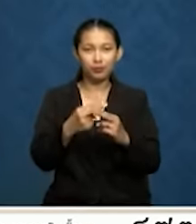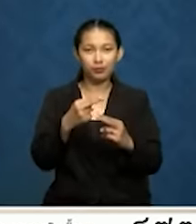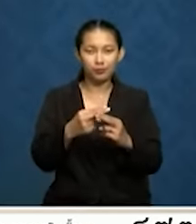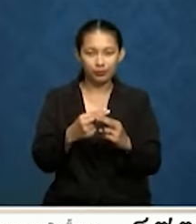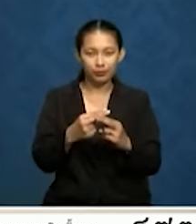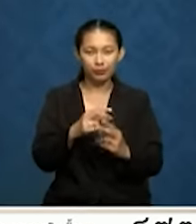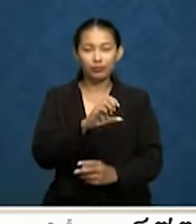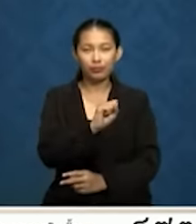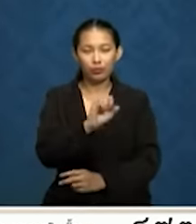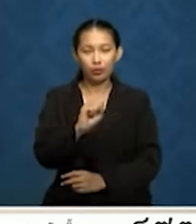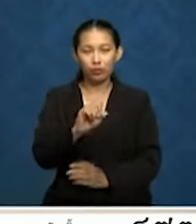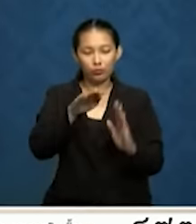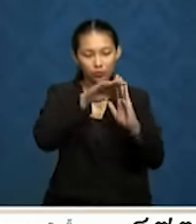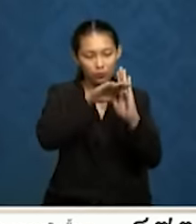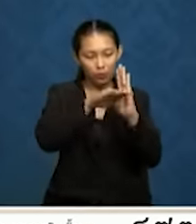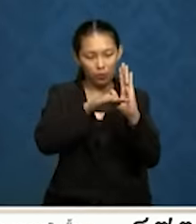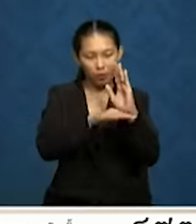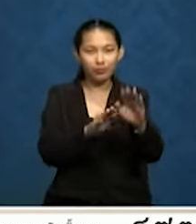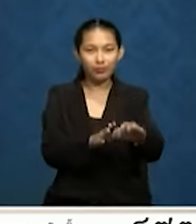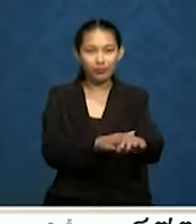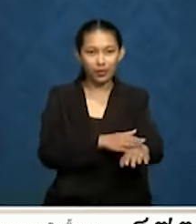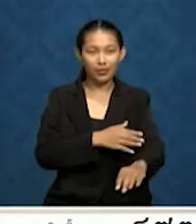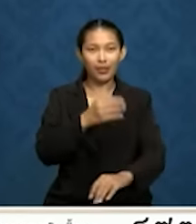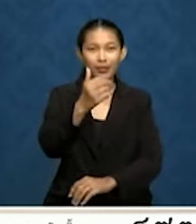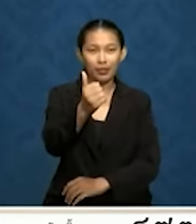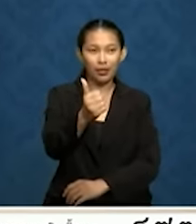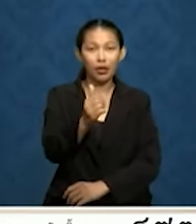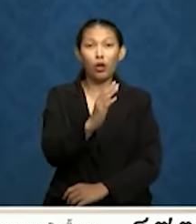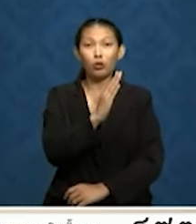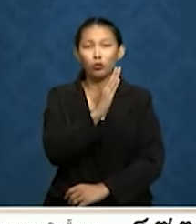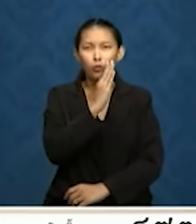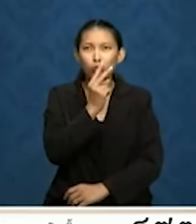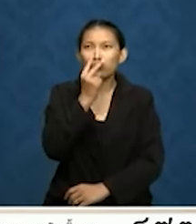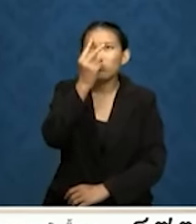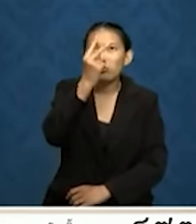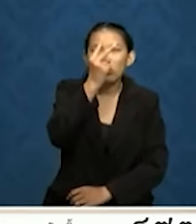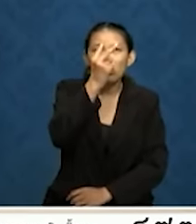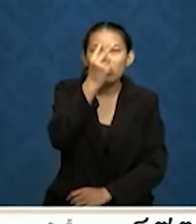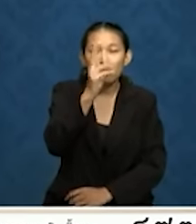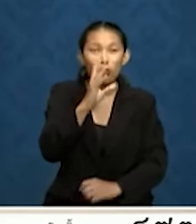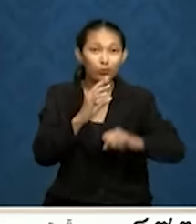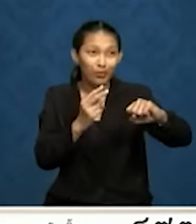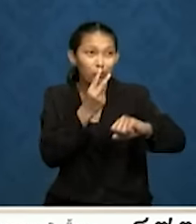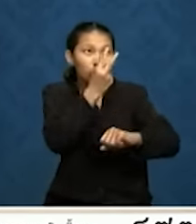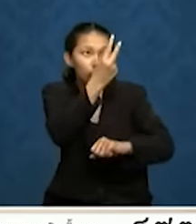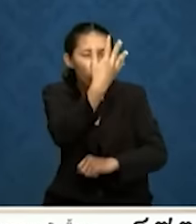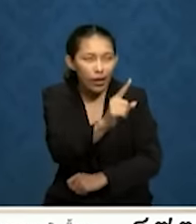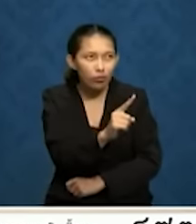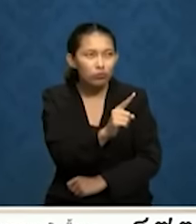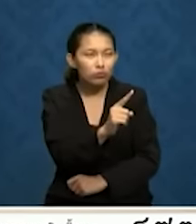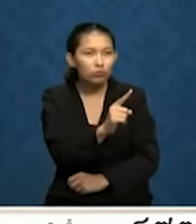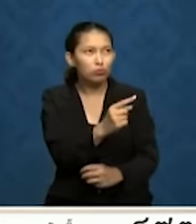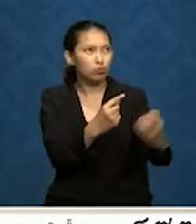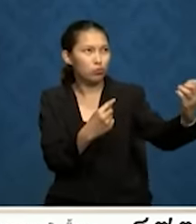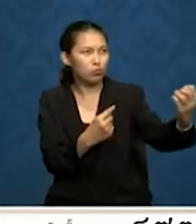สมาชิกตามลำดับช้าๆหน่อยก็ได้ครับถ้าท่านเห็นว่าด้านซ้ายมือจะแสดงว่า